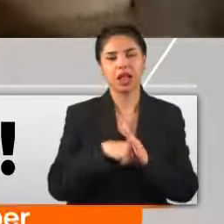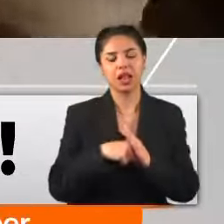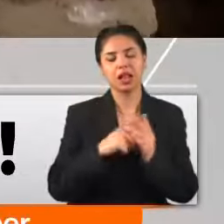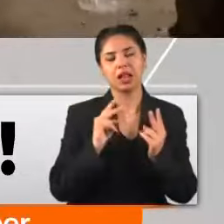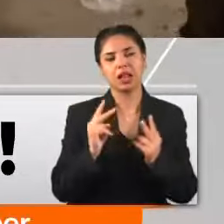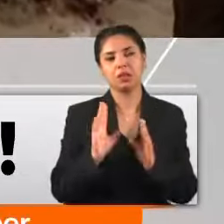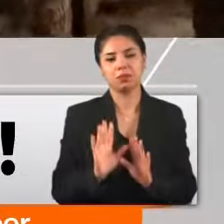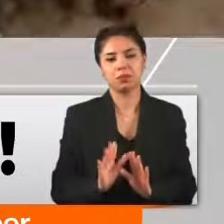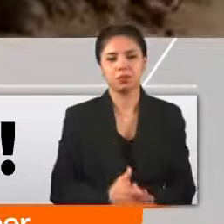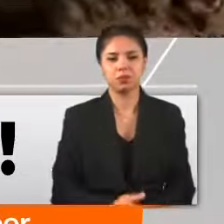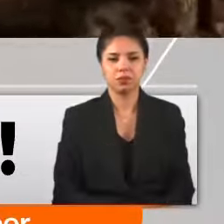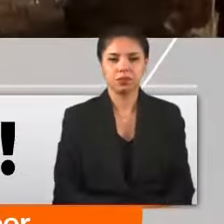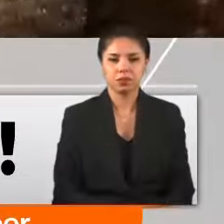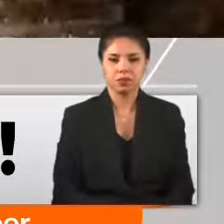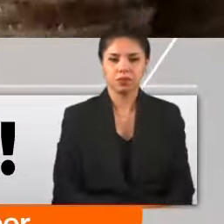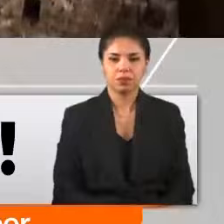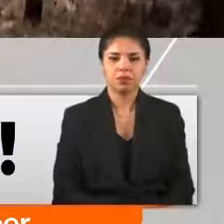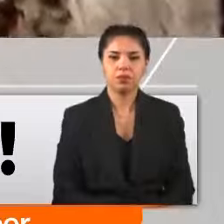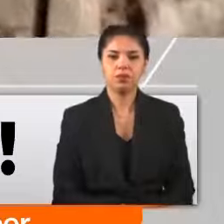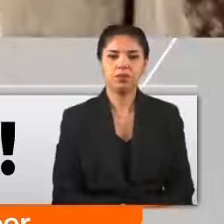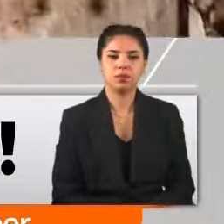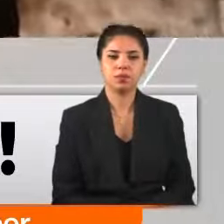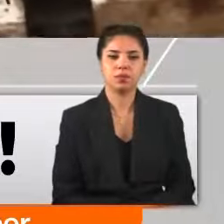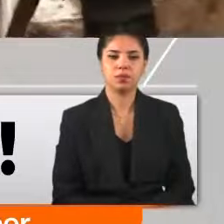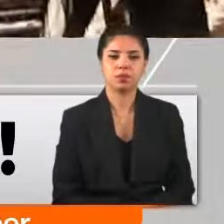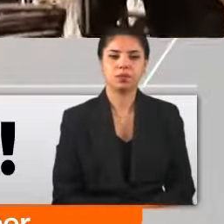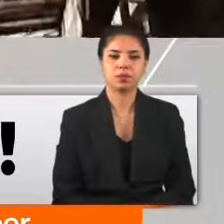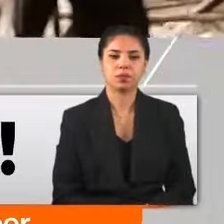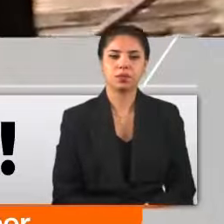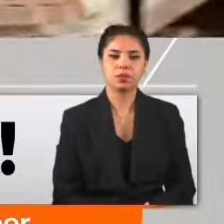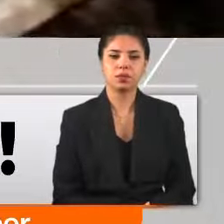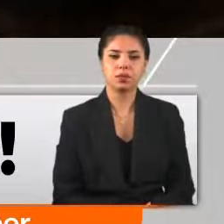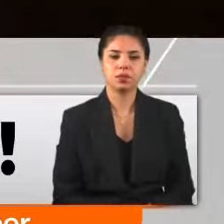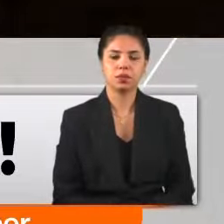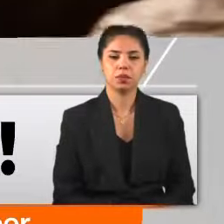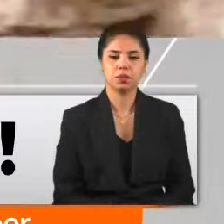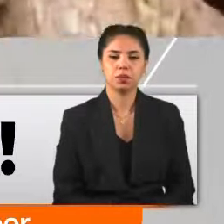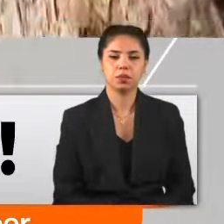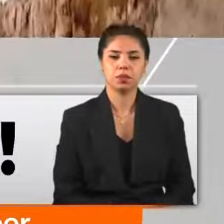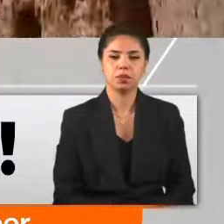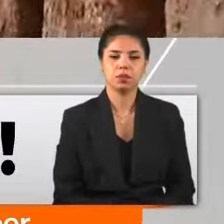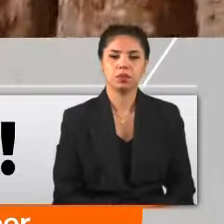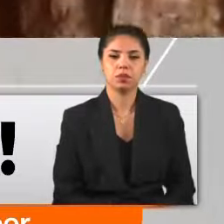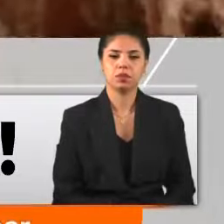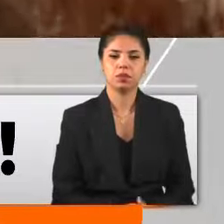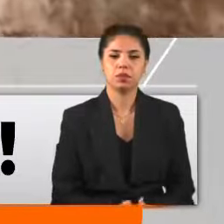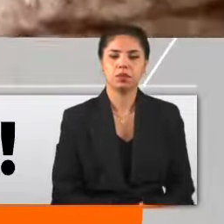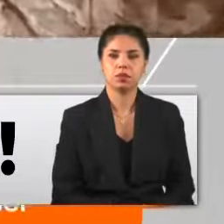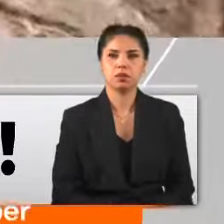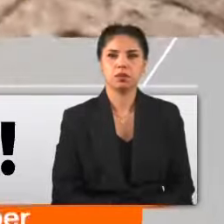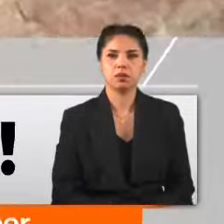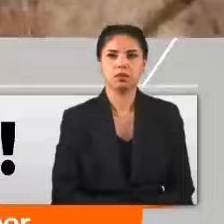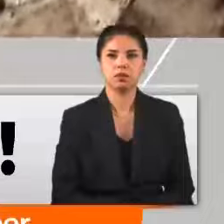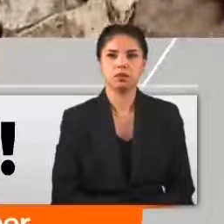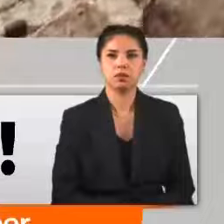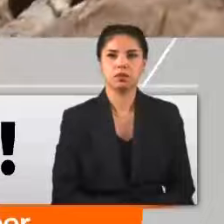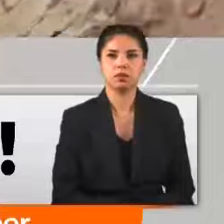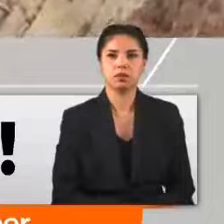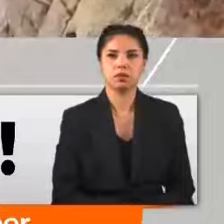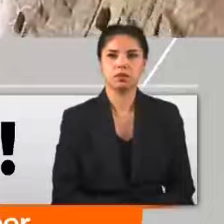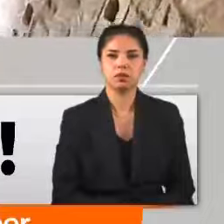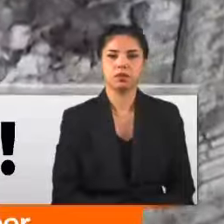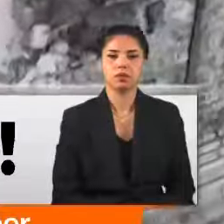satıyorsunuz? Mimar Sinan Hamamı oldu tescil edildi. Buranın bir yapım aşamasındaki şu anki benim ekonomim buna çok